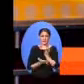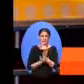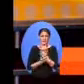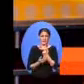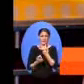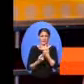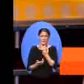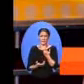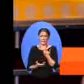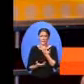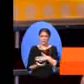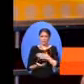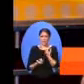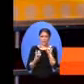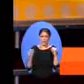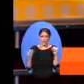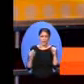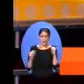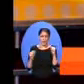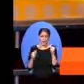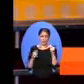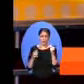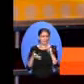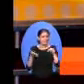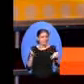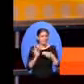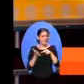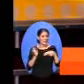על השחרור, על התוכניות שלו.